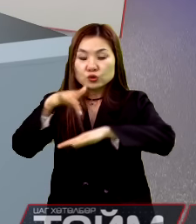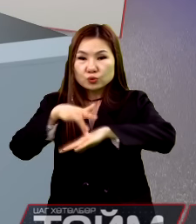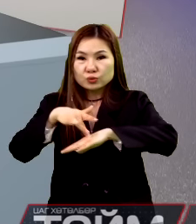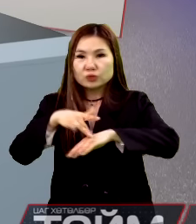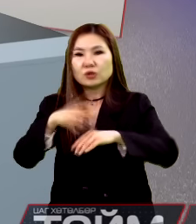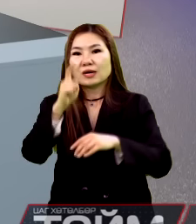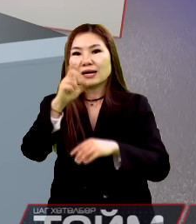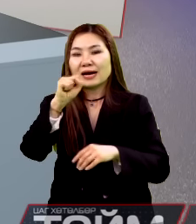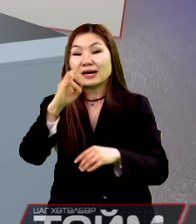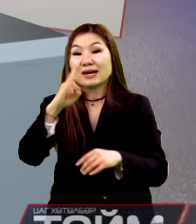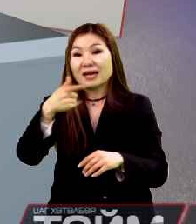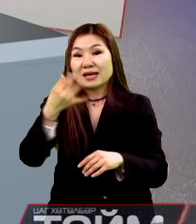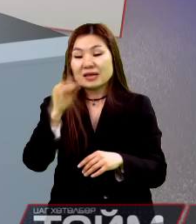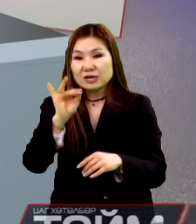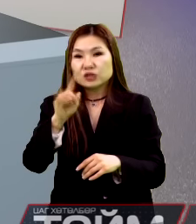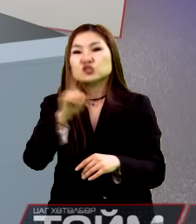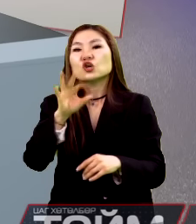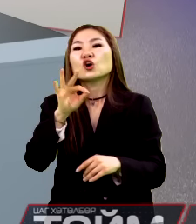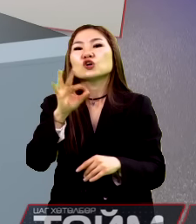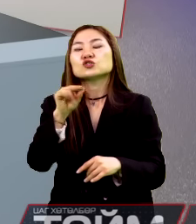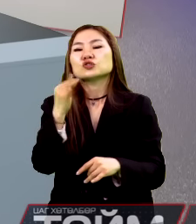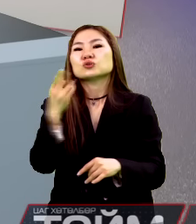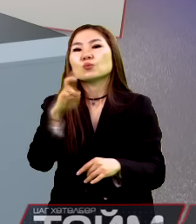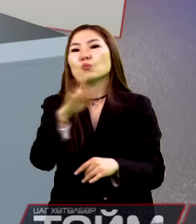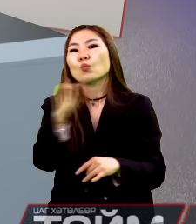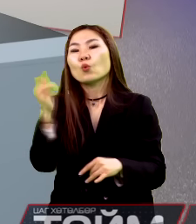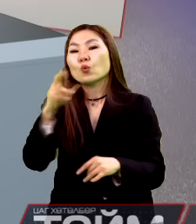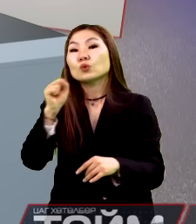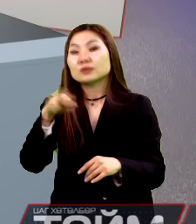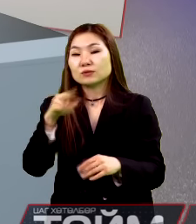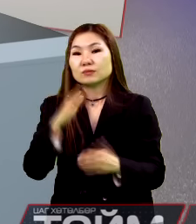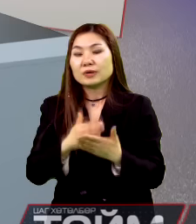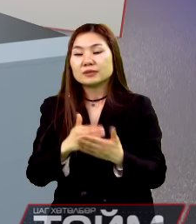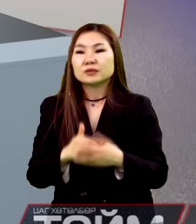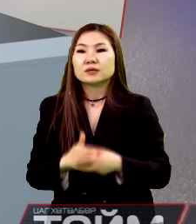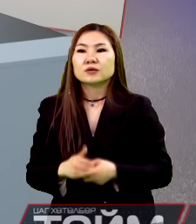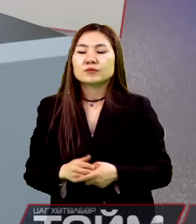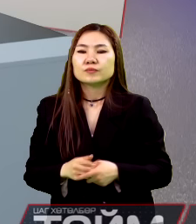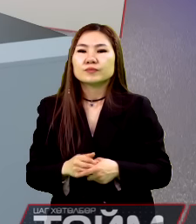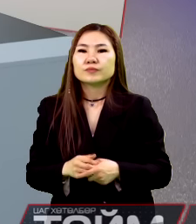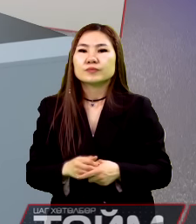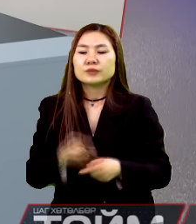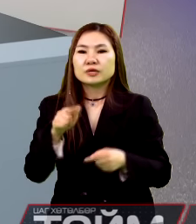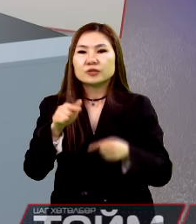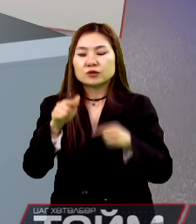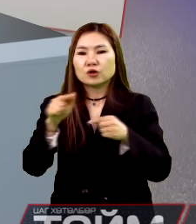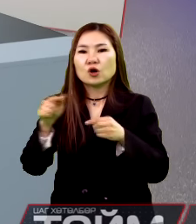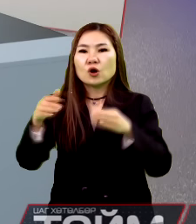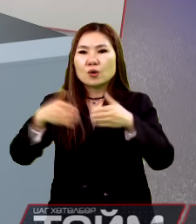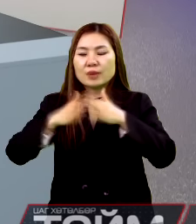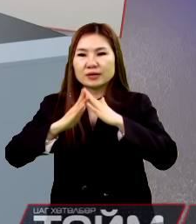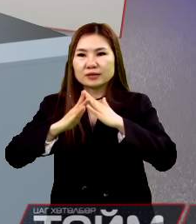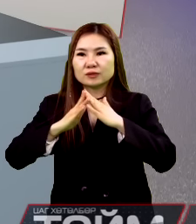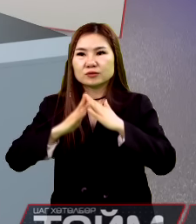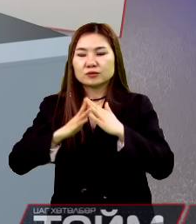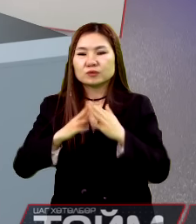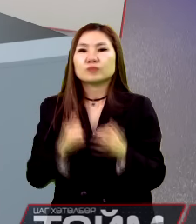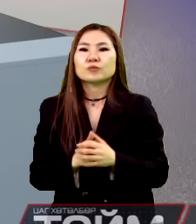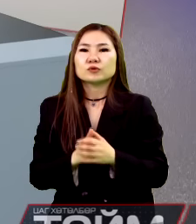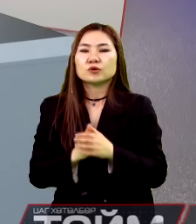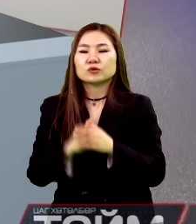байна. Хангаа зочлолтууд л гээд байдаг тийм. Тэгэхээр яг Улаанбаатар хотын одоо төв цэг төв бүсд байдаг. Гэтэл энэ барилгын одоо хотын